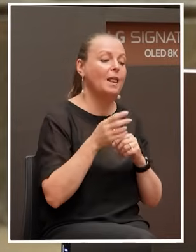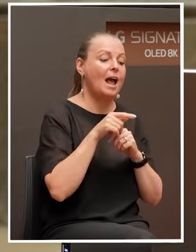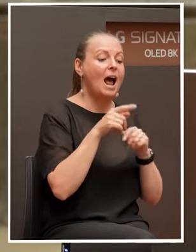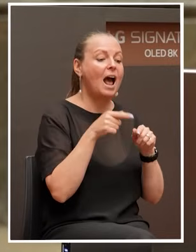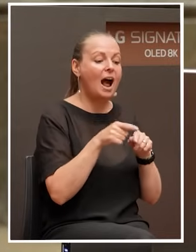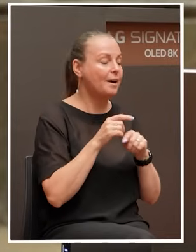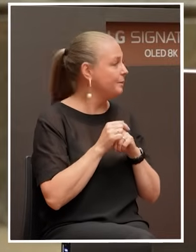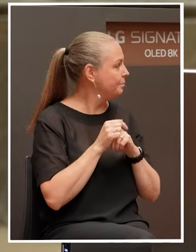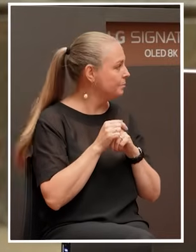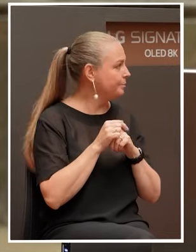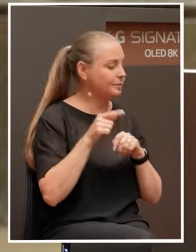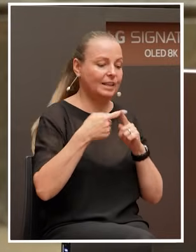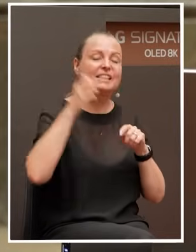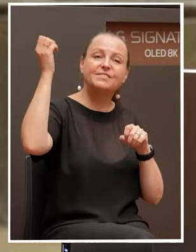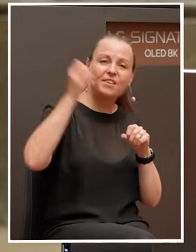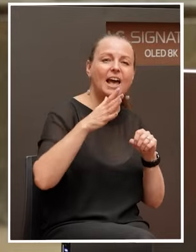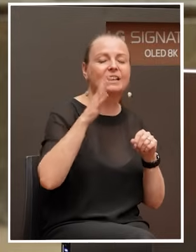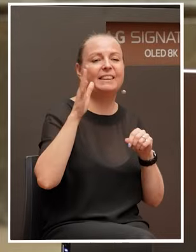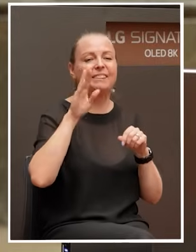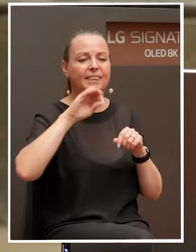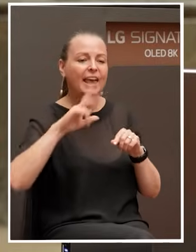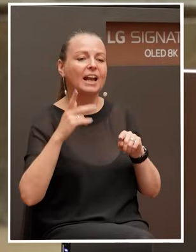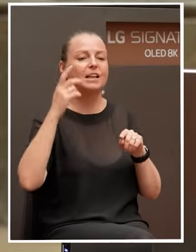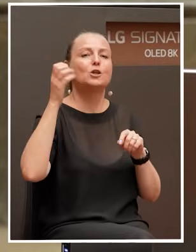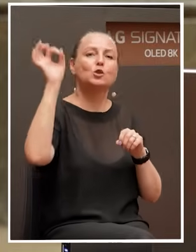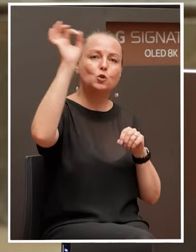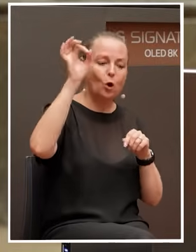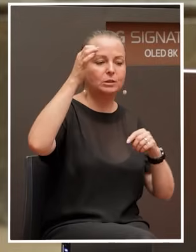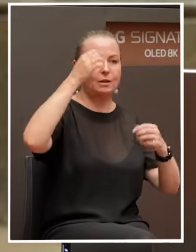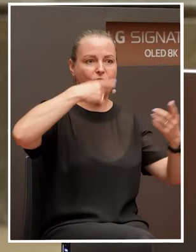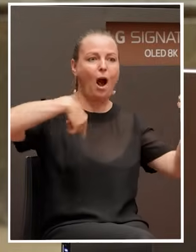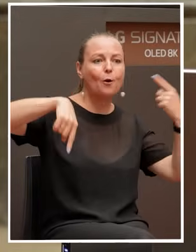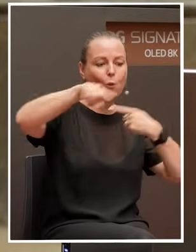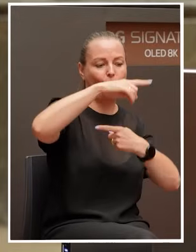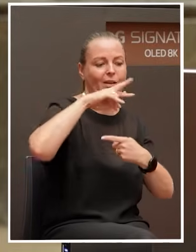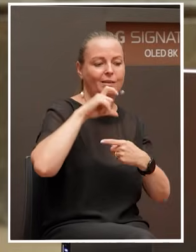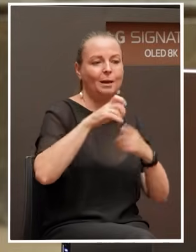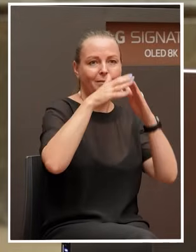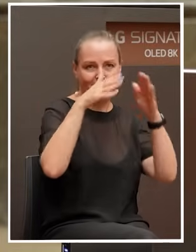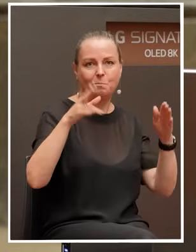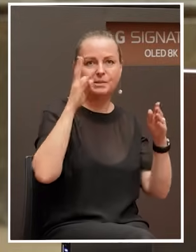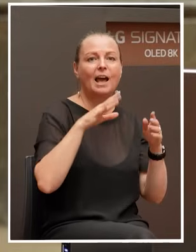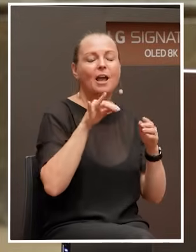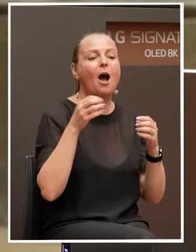Они стержень для света и тени, солнце и тень вращаются вокруг них постоянно, они отражают последнее